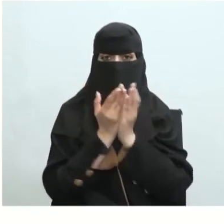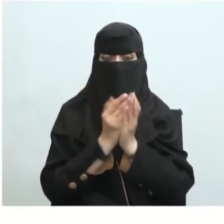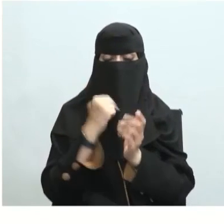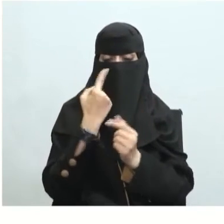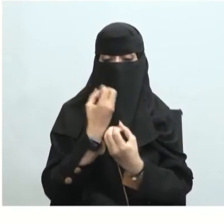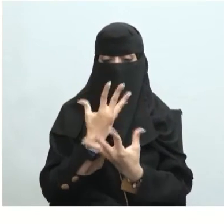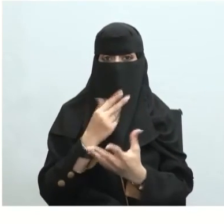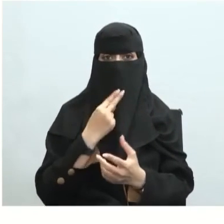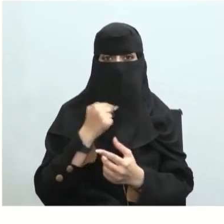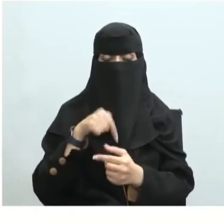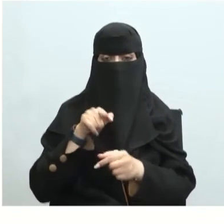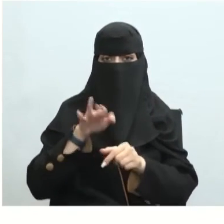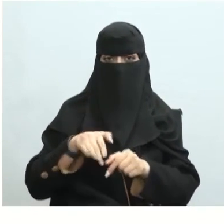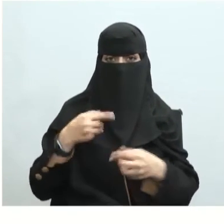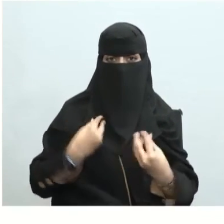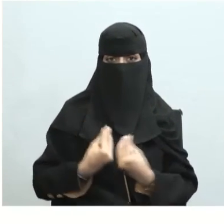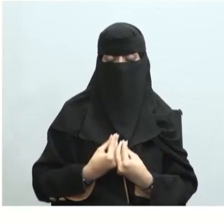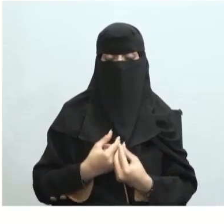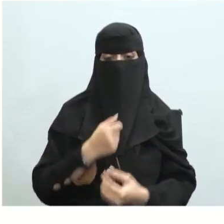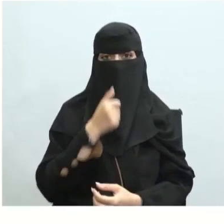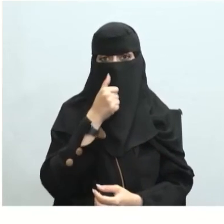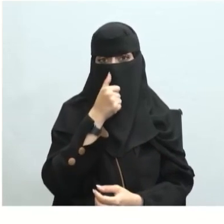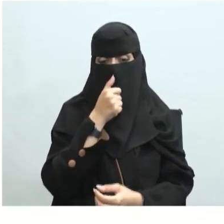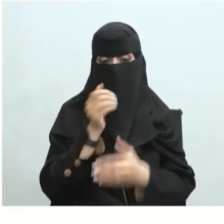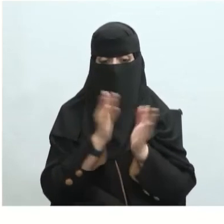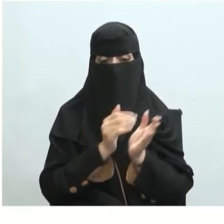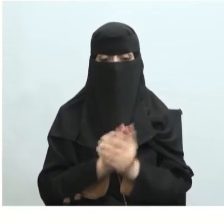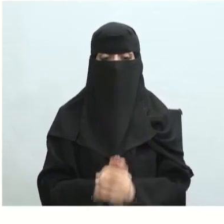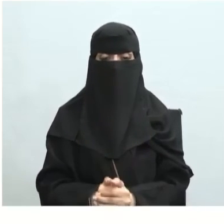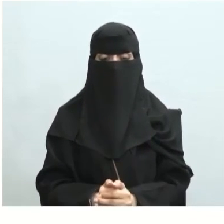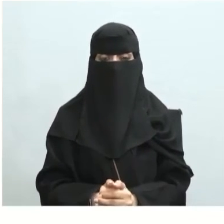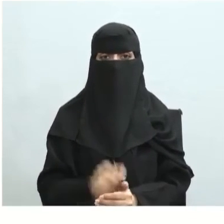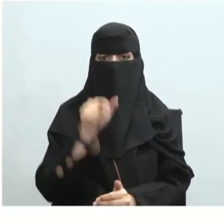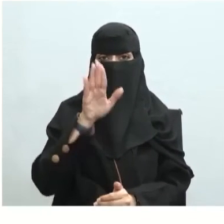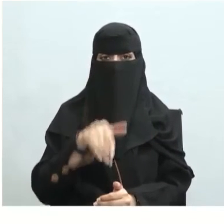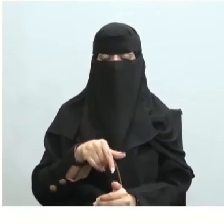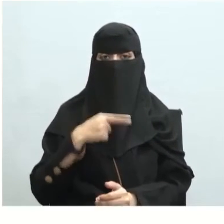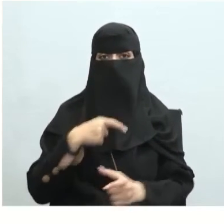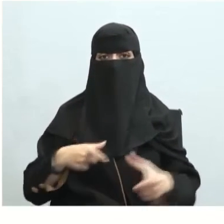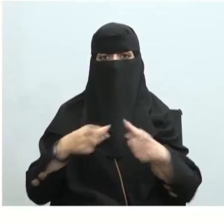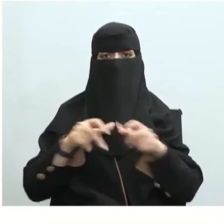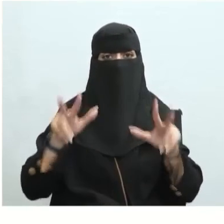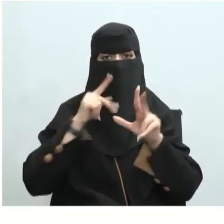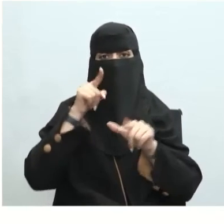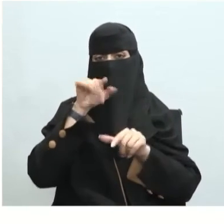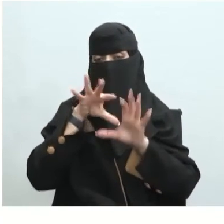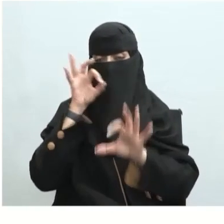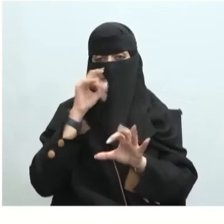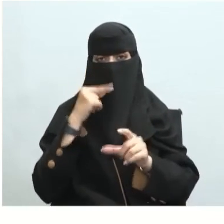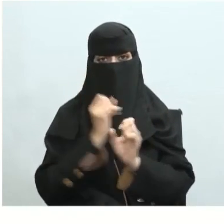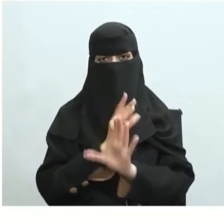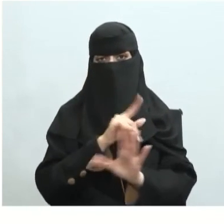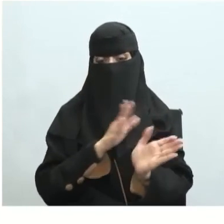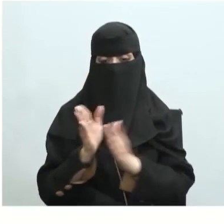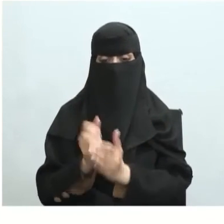مدرستي جميله نظيفه بيدي نظيفه بيدي وهذه مجموعه من الشعارات بمكانك تكتب ما تريد انت من ذك الشعارات